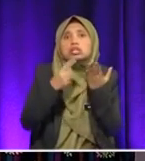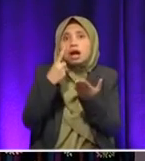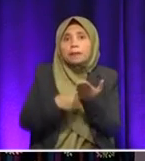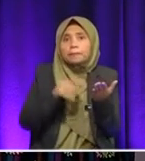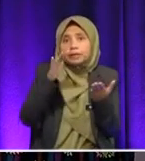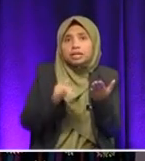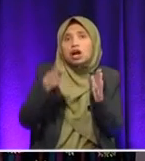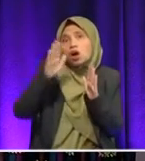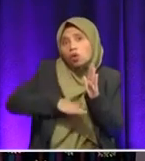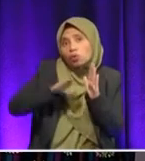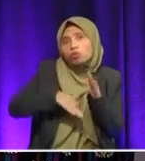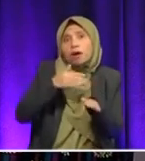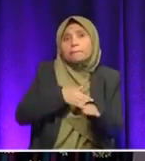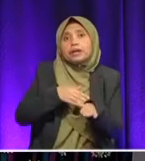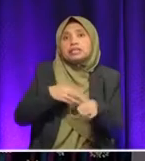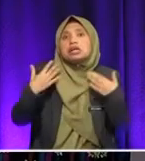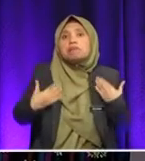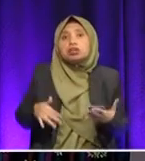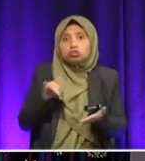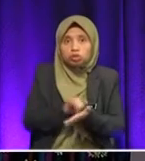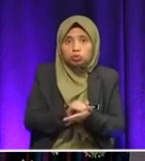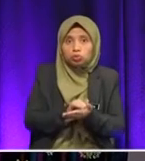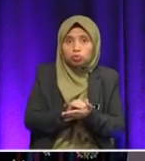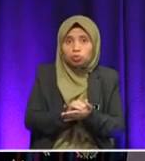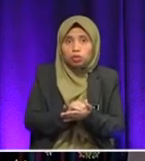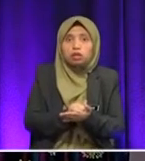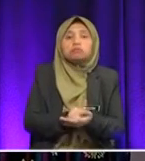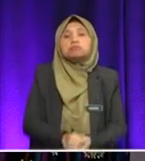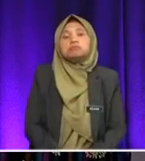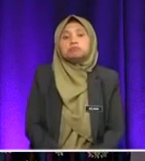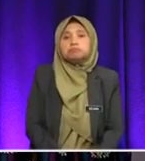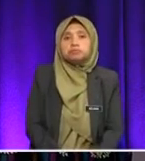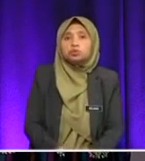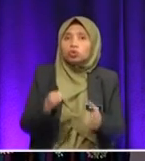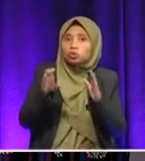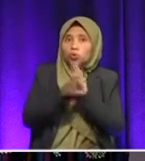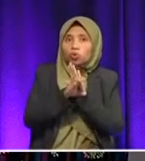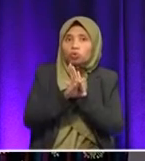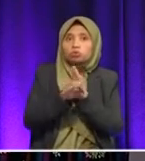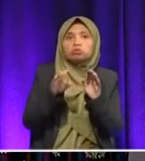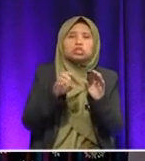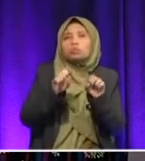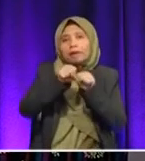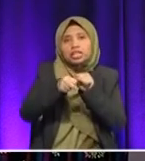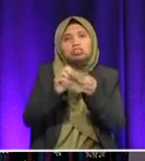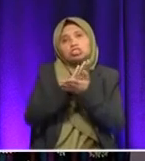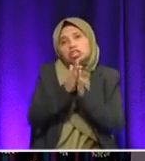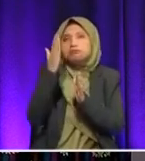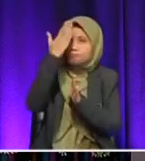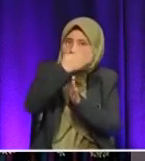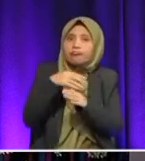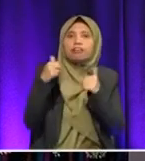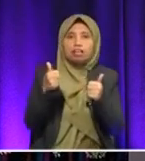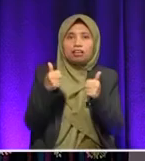yang kurang Paddle pakaian tersebut jadi kita boleh masuk ke elemen hiasan pada pakaian sebagai upayanya kristal lebih menarik